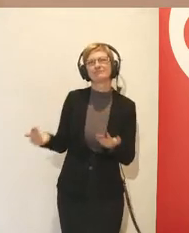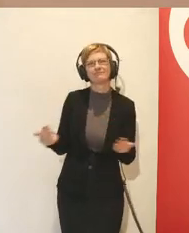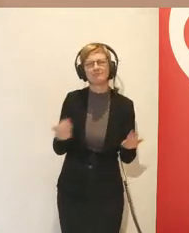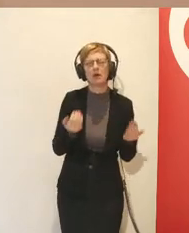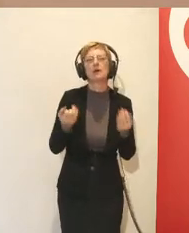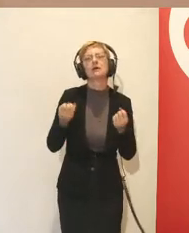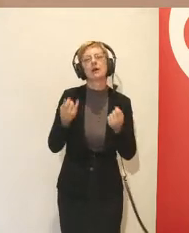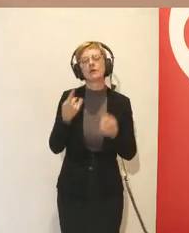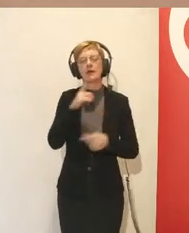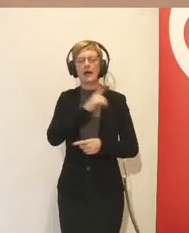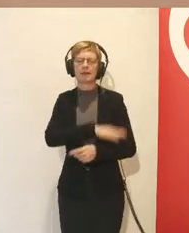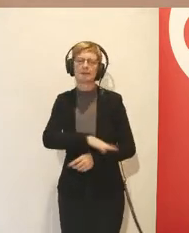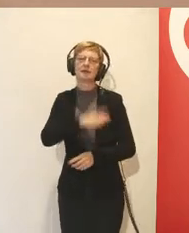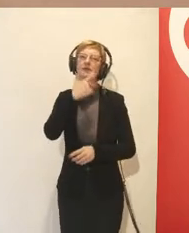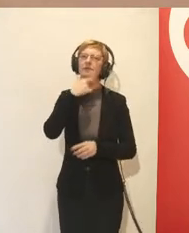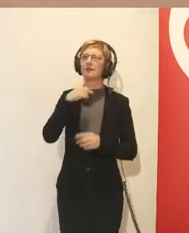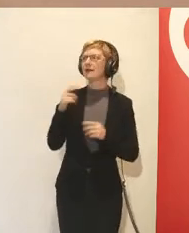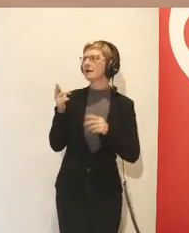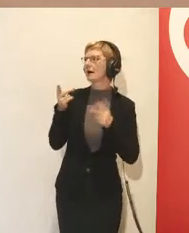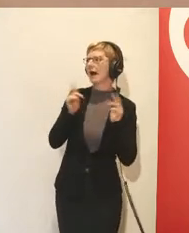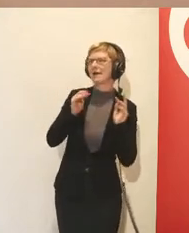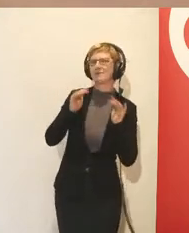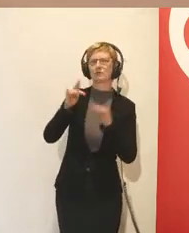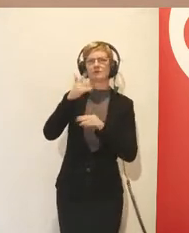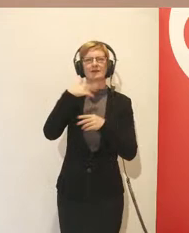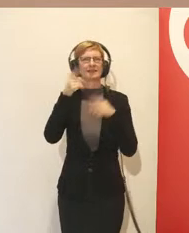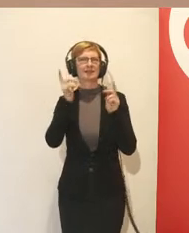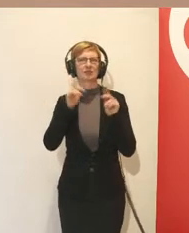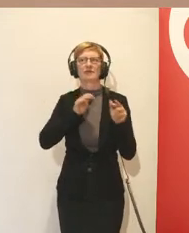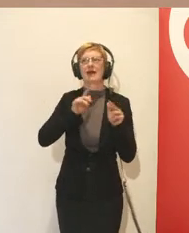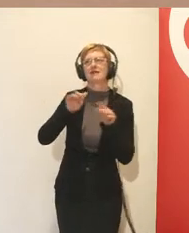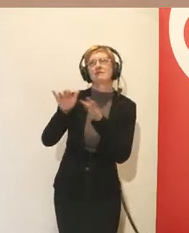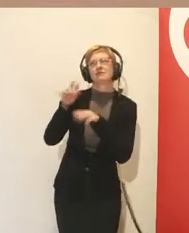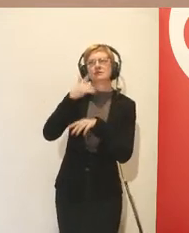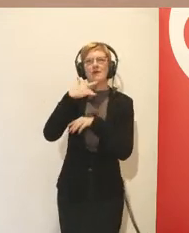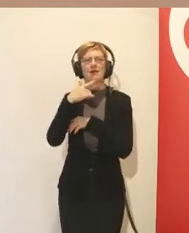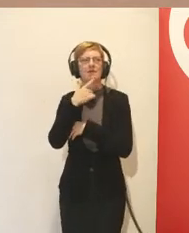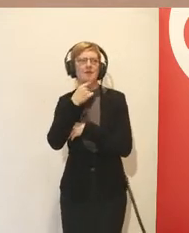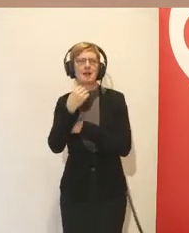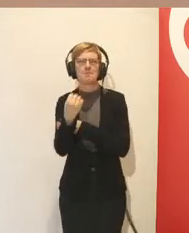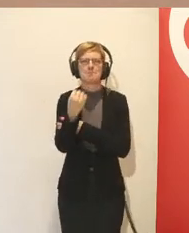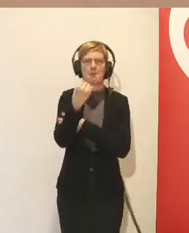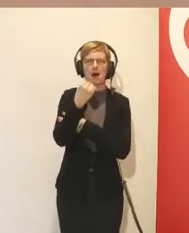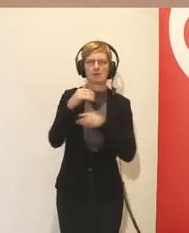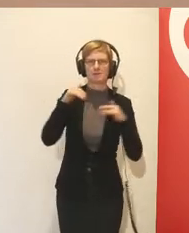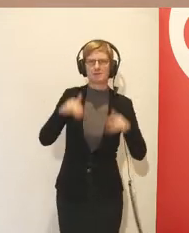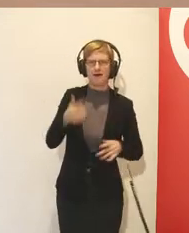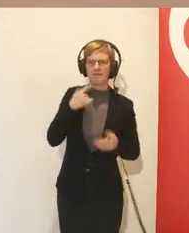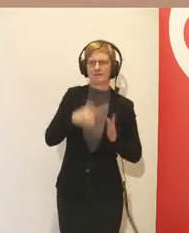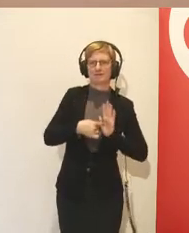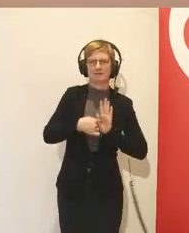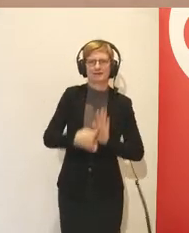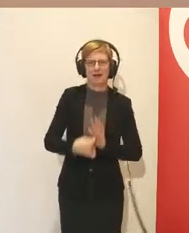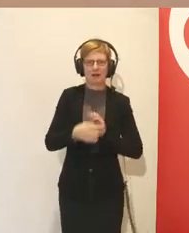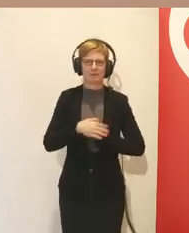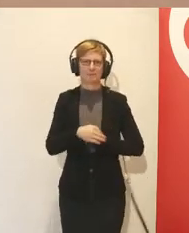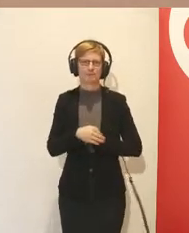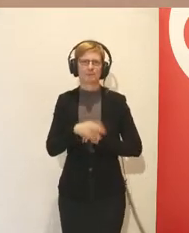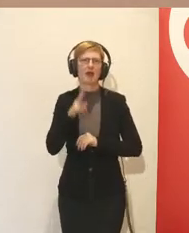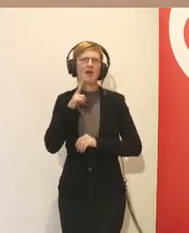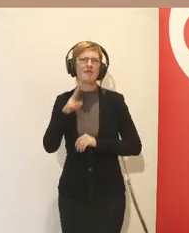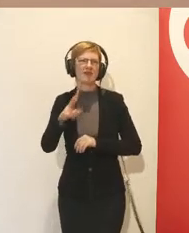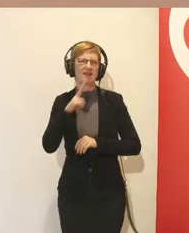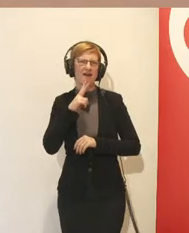gesellschaftlichen einfluss auszuüben also ein gewisser machtanspruch der dahinter steckt das brett vegan kocht er ja noch mal